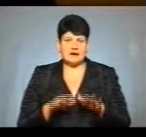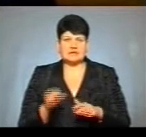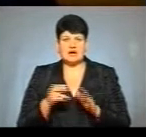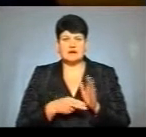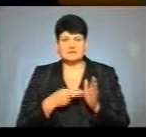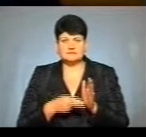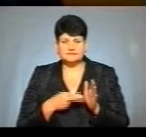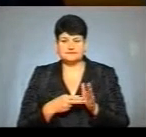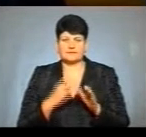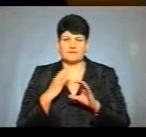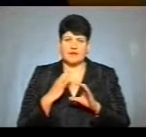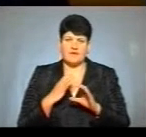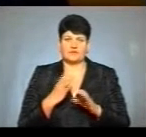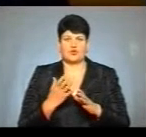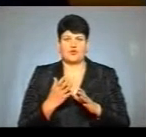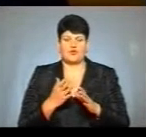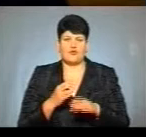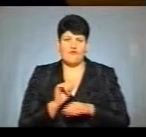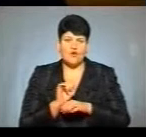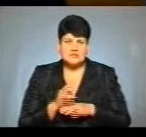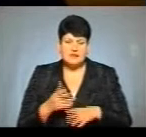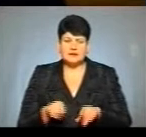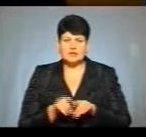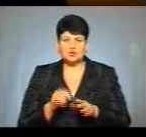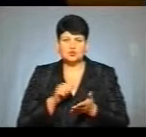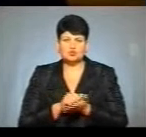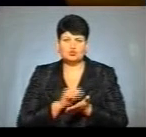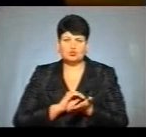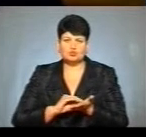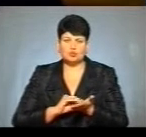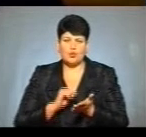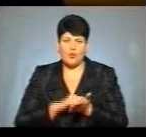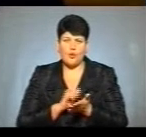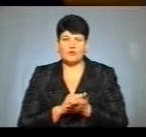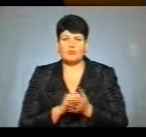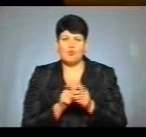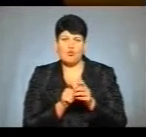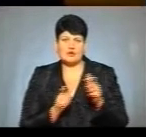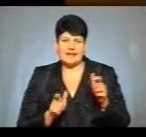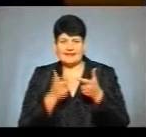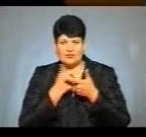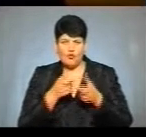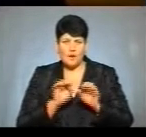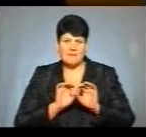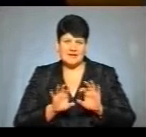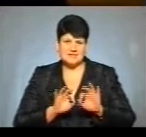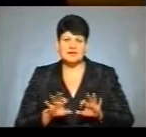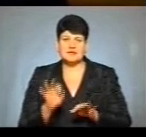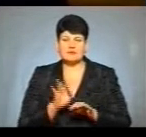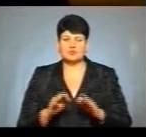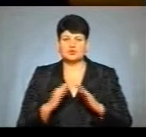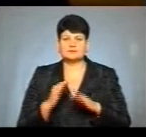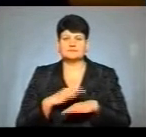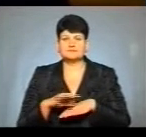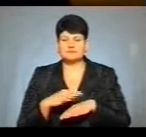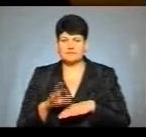та автовокзалах, знову ж таки, з інформуванням. Також роздруковуємо буклети, інформаційні буклети із протидії домашнього